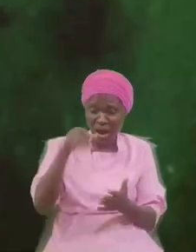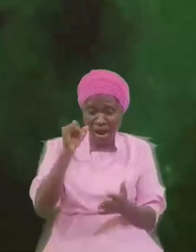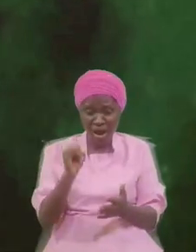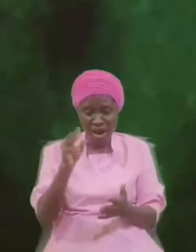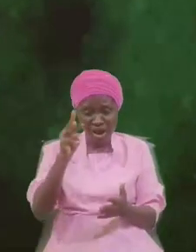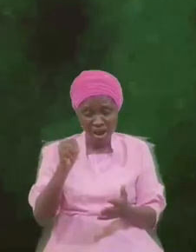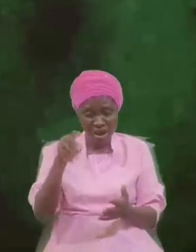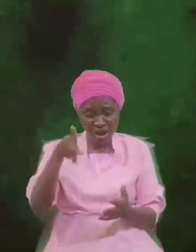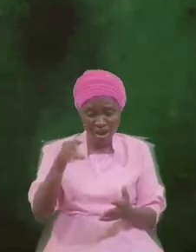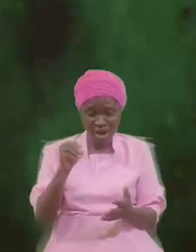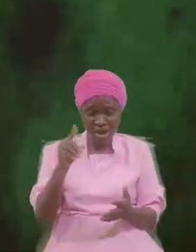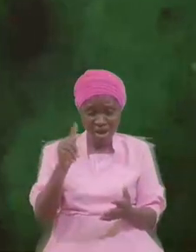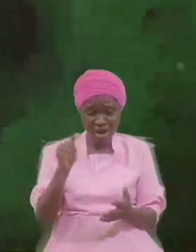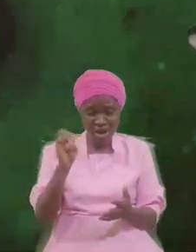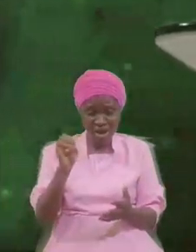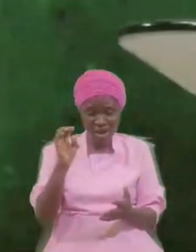Il va ôter l'impotence,